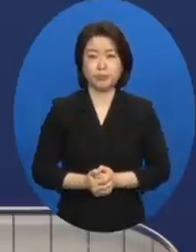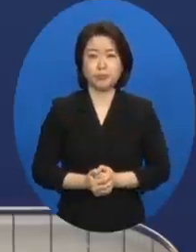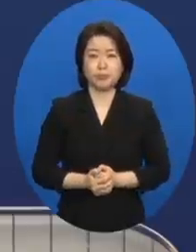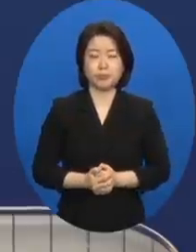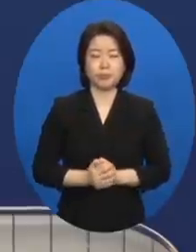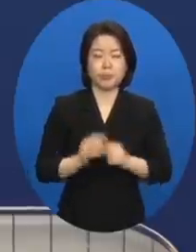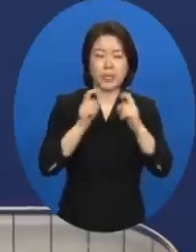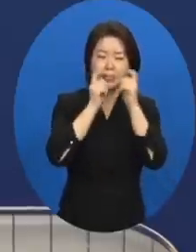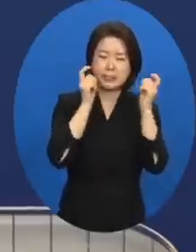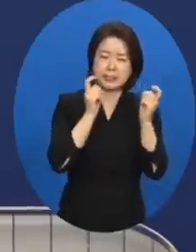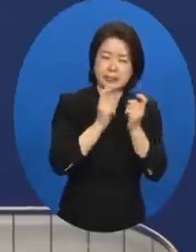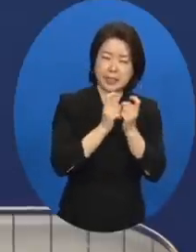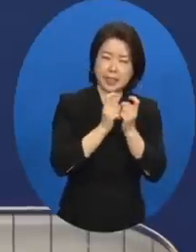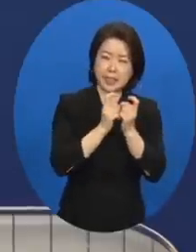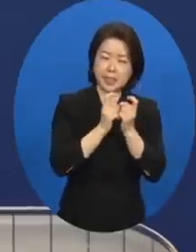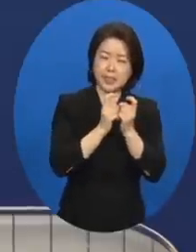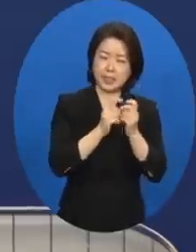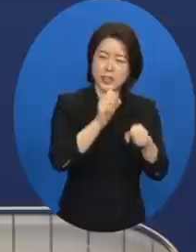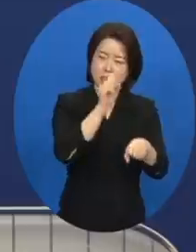개인적인